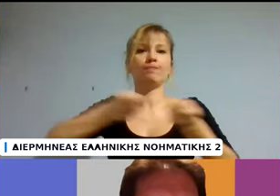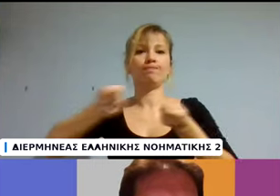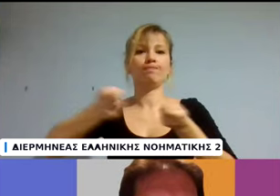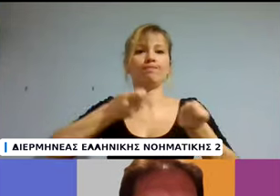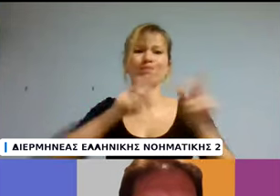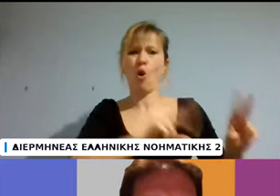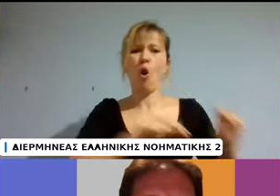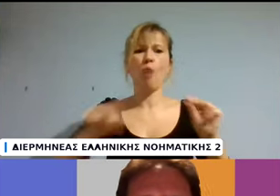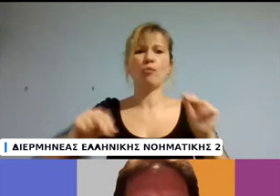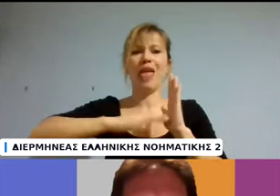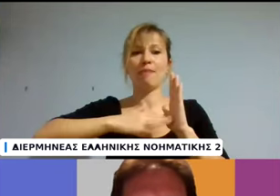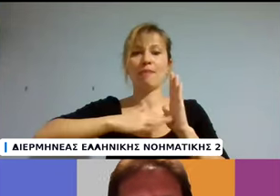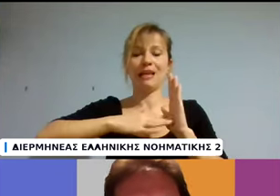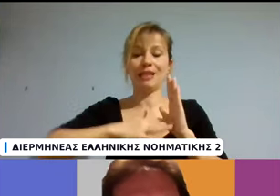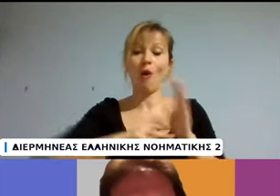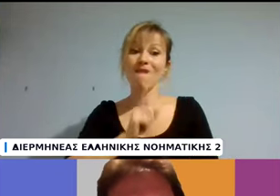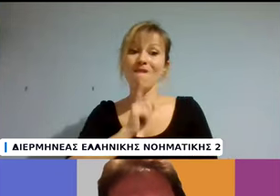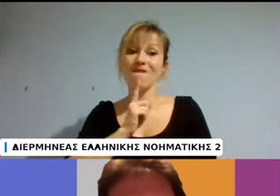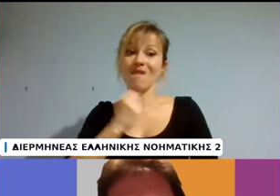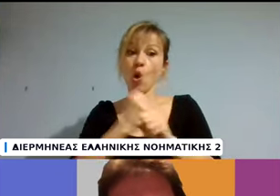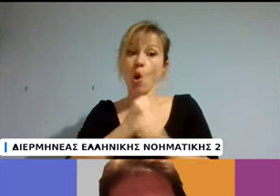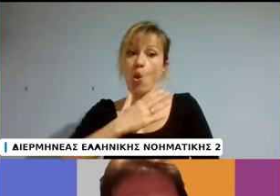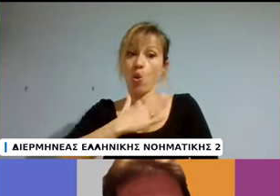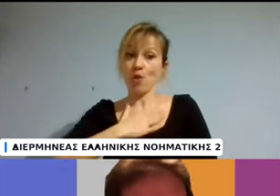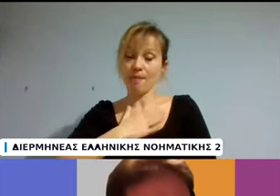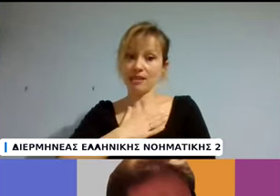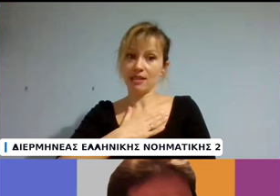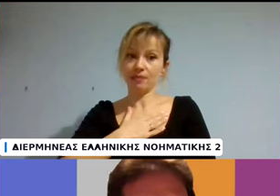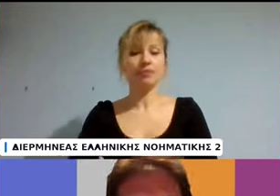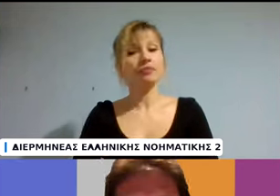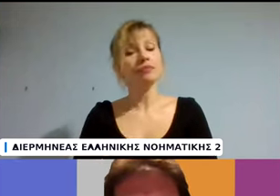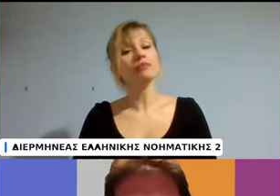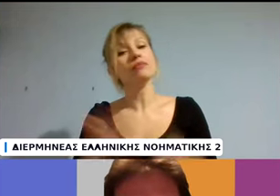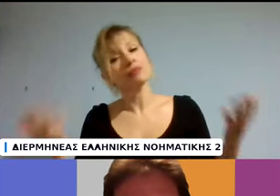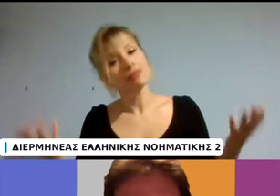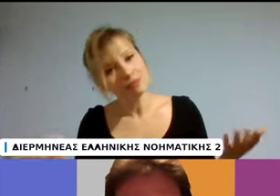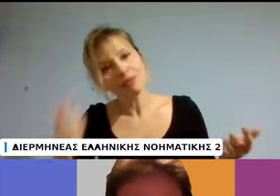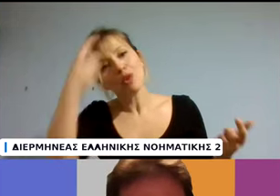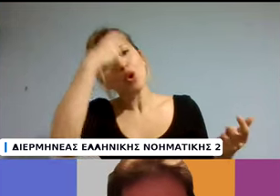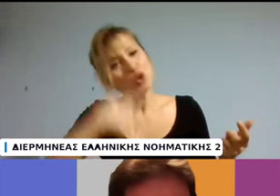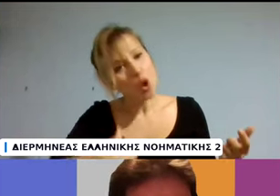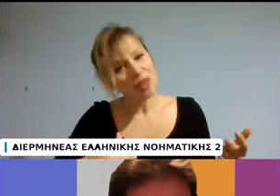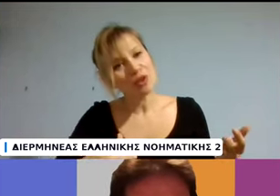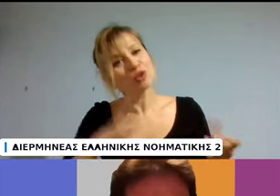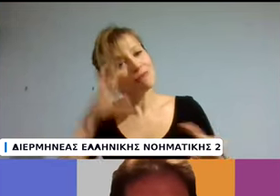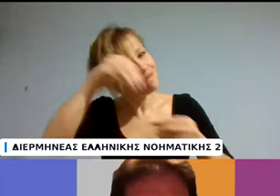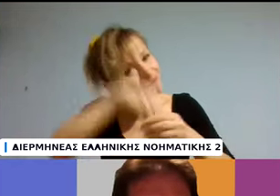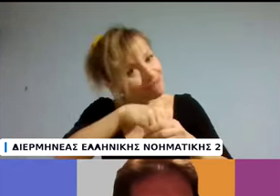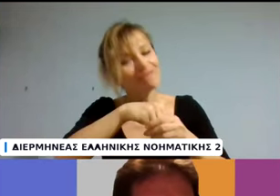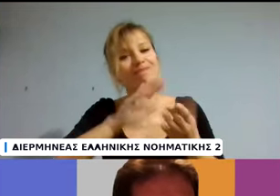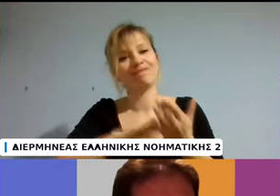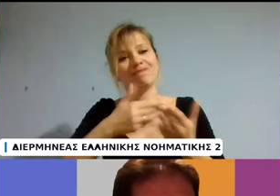Στην περίπτωση την δική μας, γιατί εντάξει εννοείται ότι πλέον βάζω και εγώ τον εαυτό μου στο